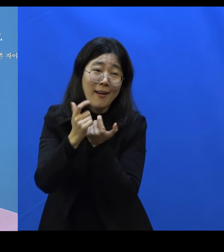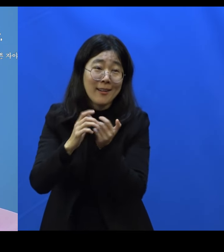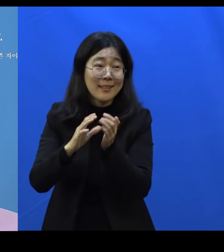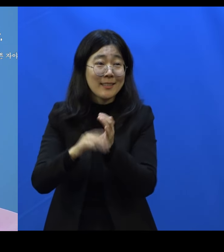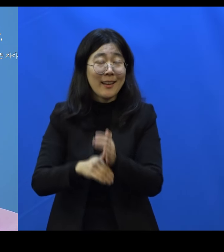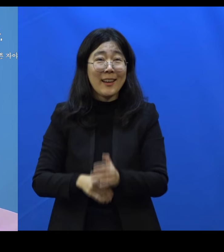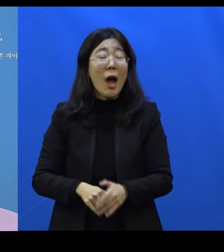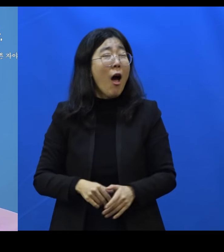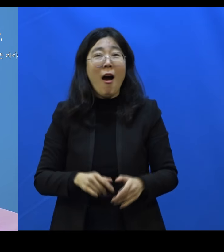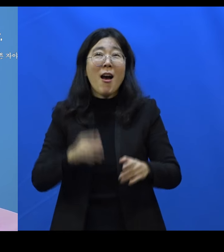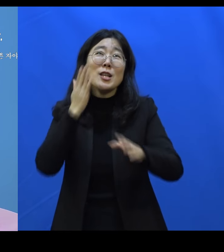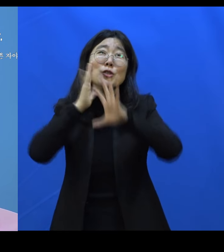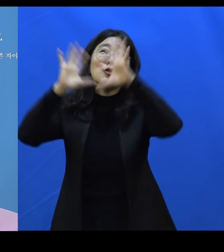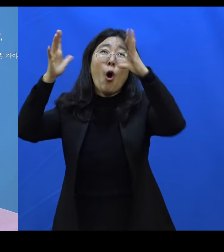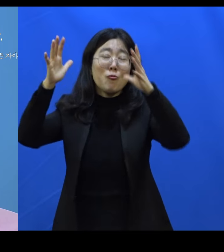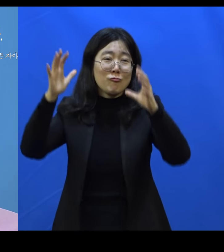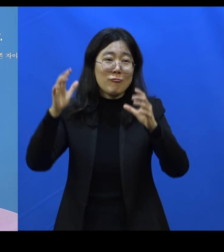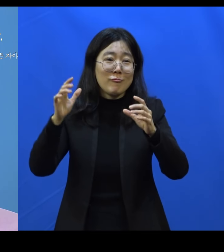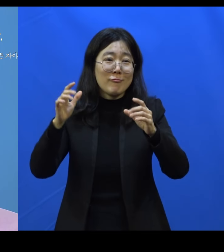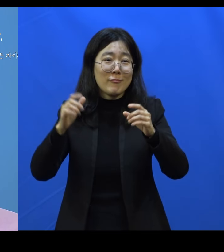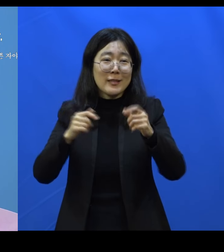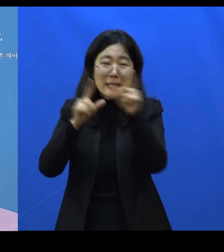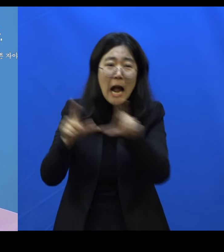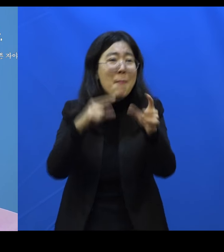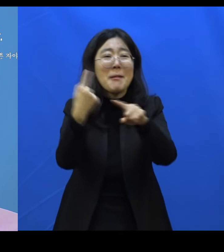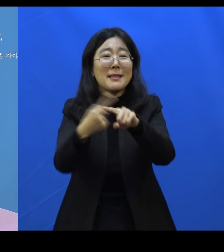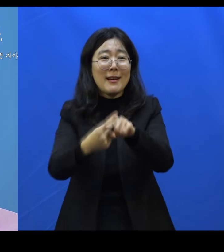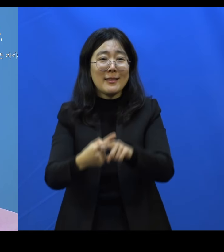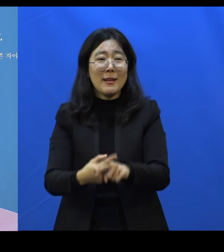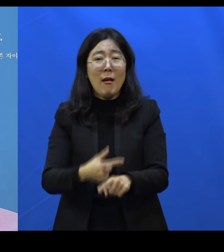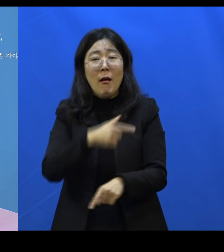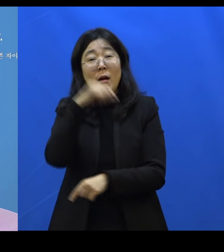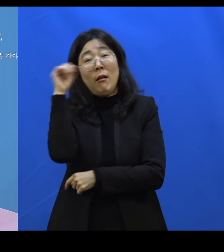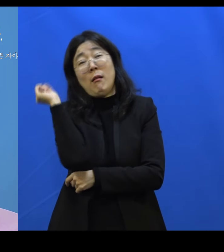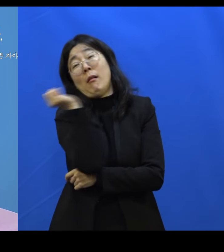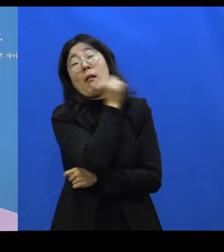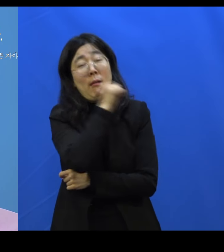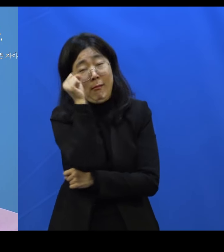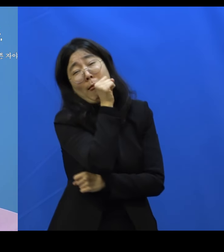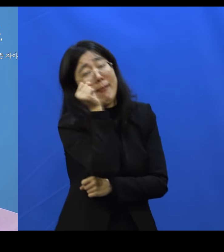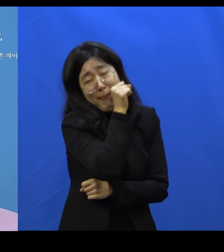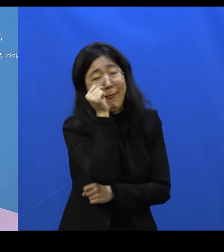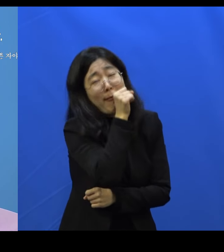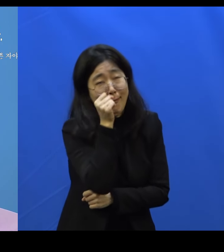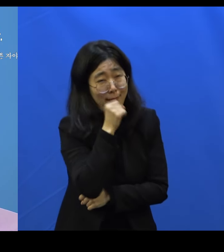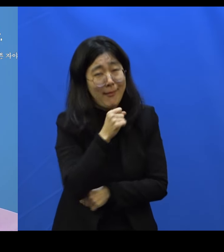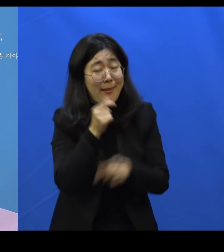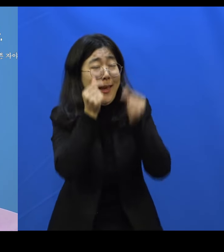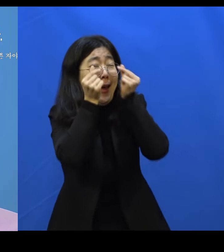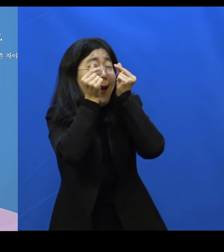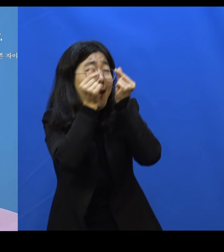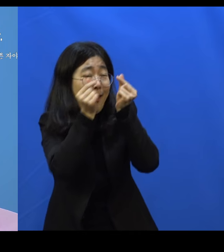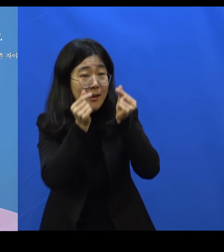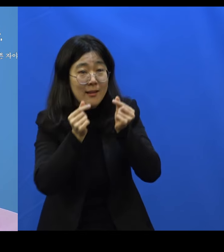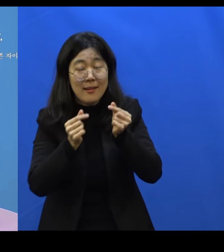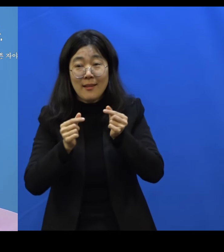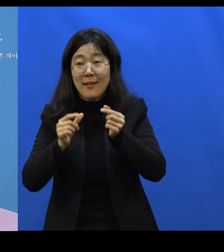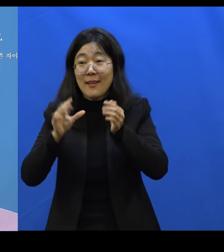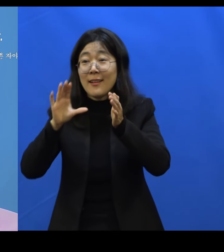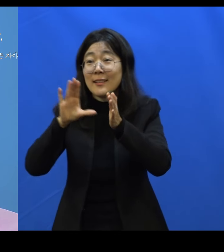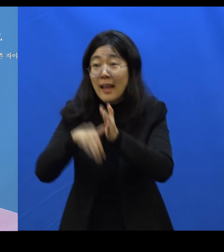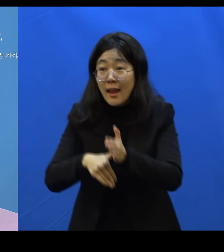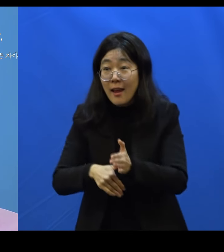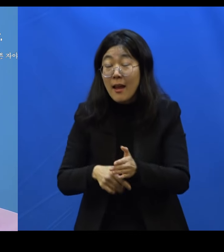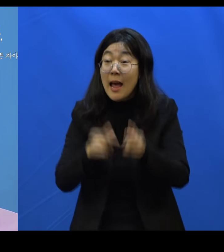거의 천국 입구까지 간 거예요. 너무 좋아. 너무 행복해. 그런데 여러분 잊지 마시고